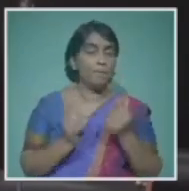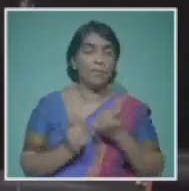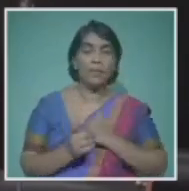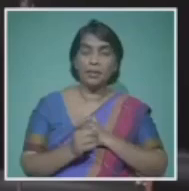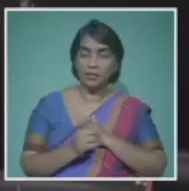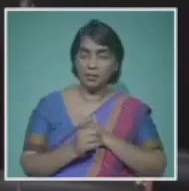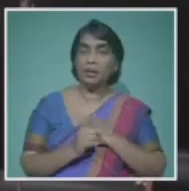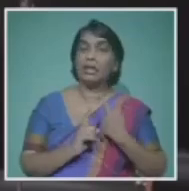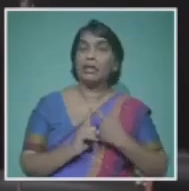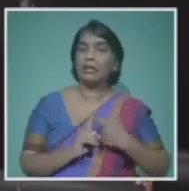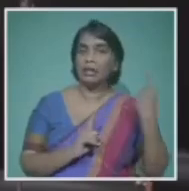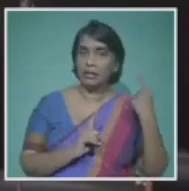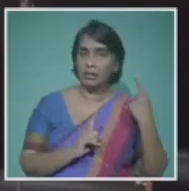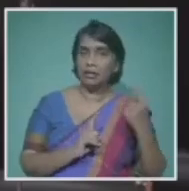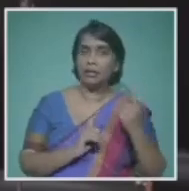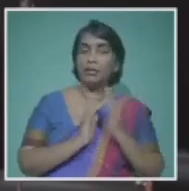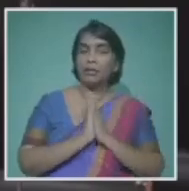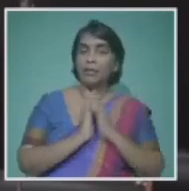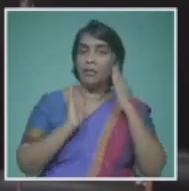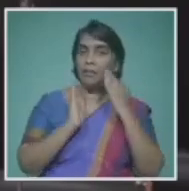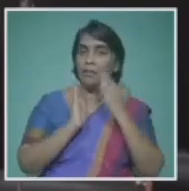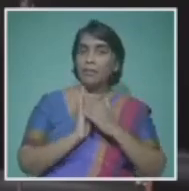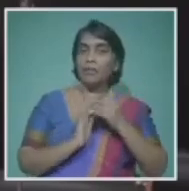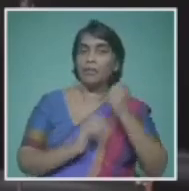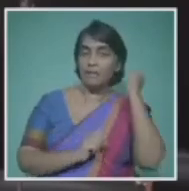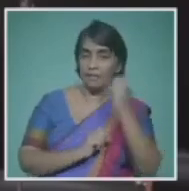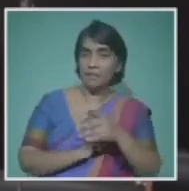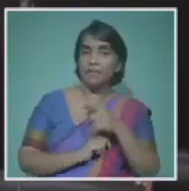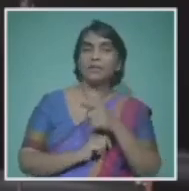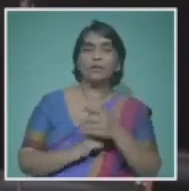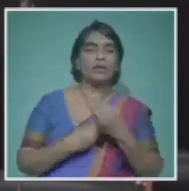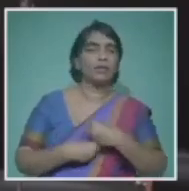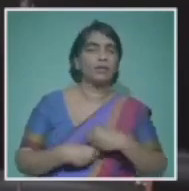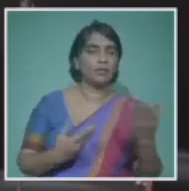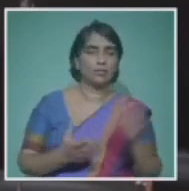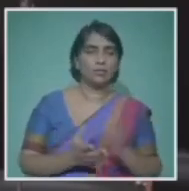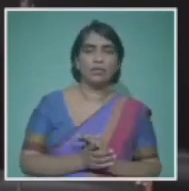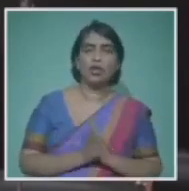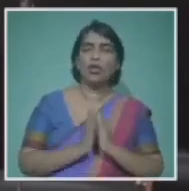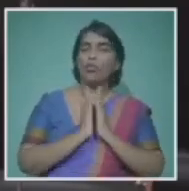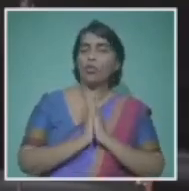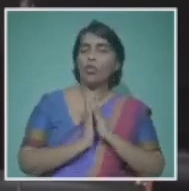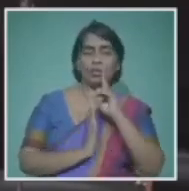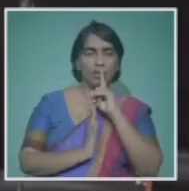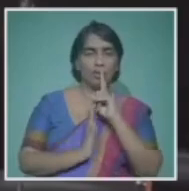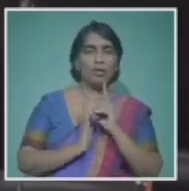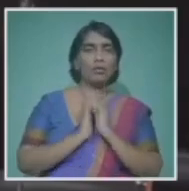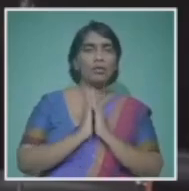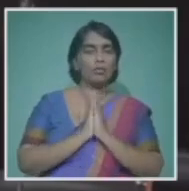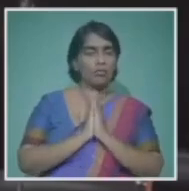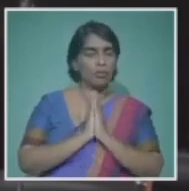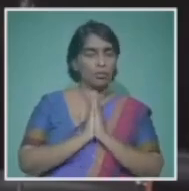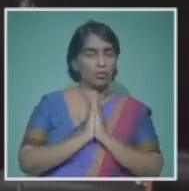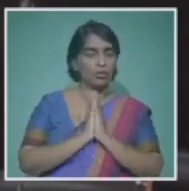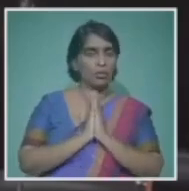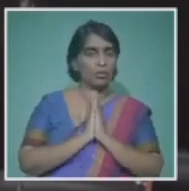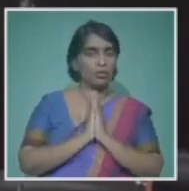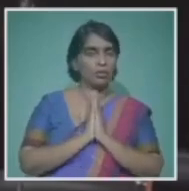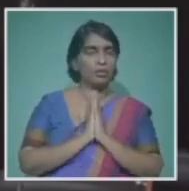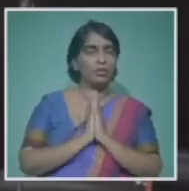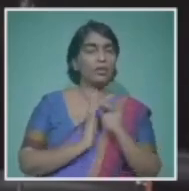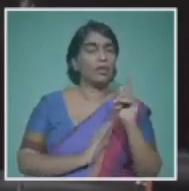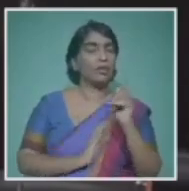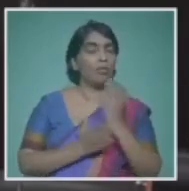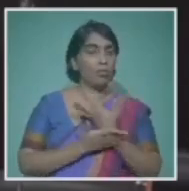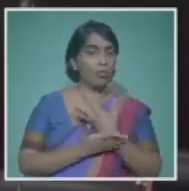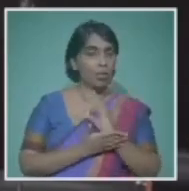පුද්ගලතේ මේ දියුණු වෙයි. ධර්මයට දේශ කරන තැනත්තේ පිරිහෙයි. දැන් බුද්ධ ආගමේ තියෙනවා බුද්ධ ධර්ම